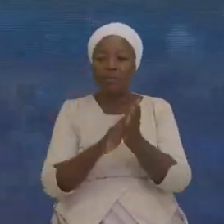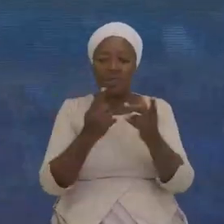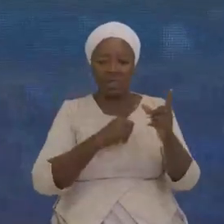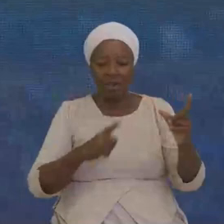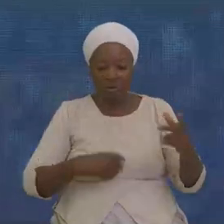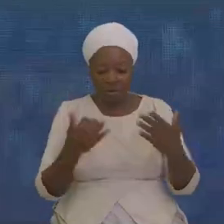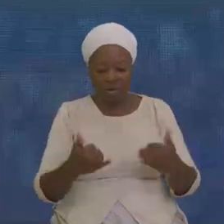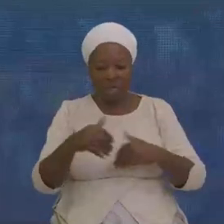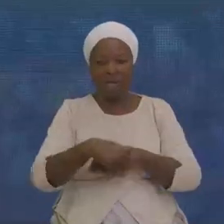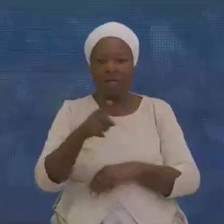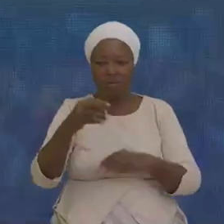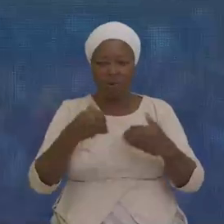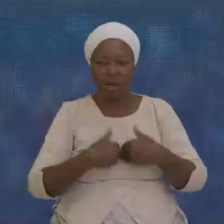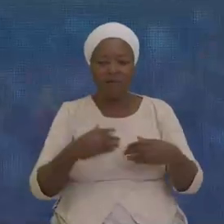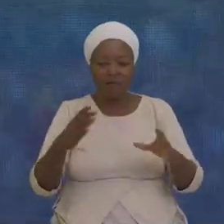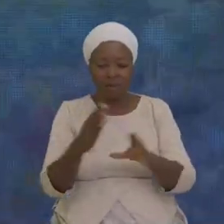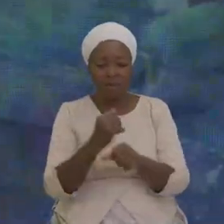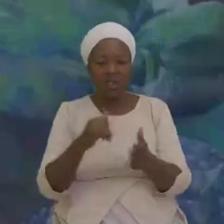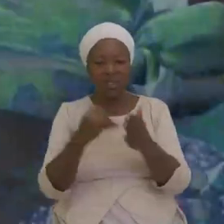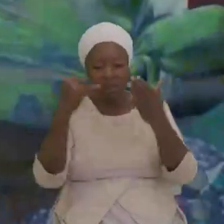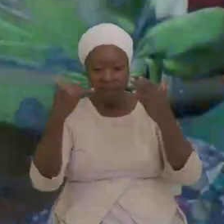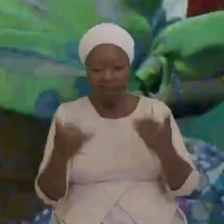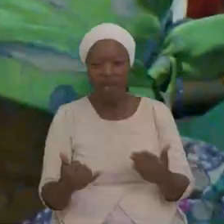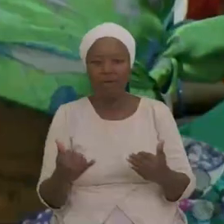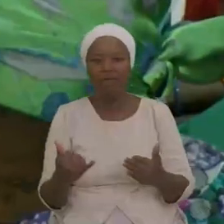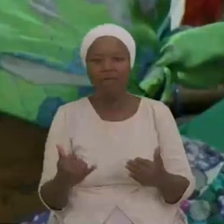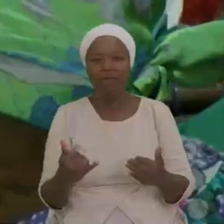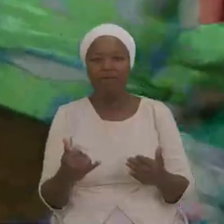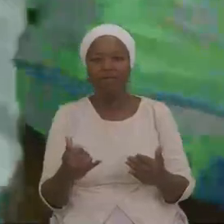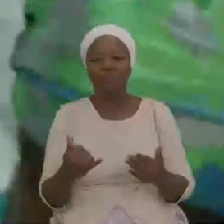Gloire à Dieu ce soir, tu l'as reçu déjà.